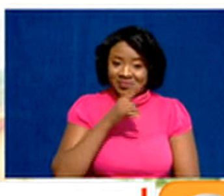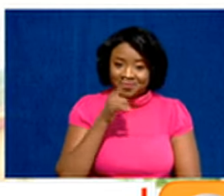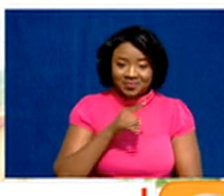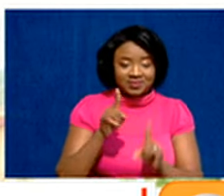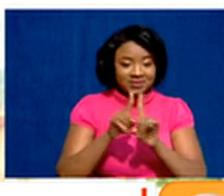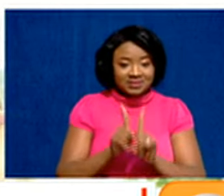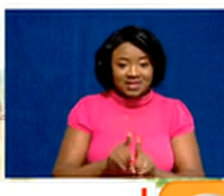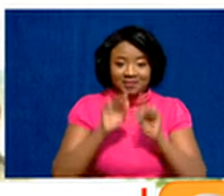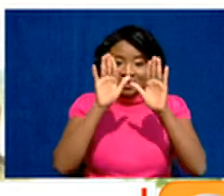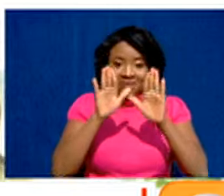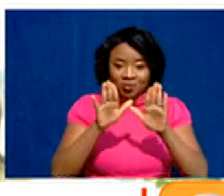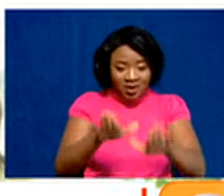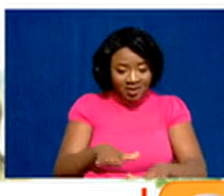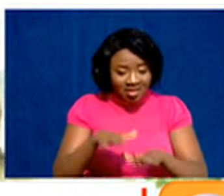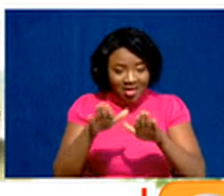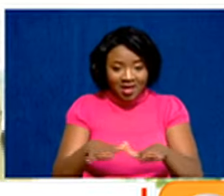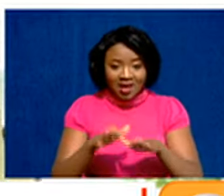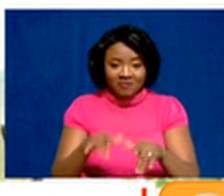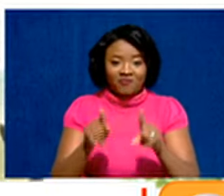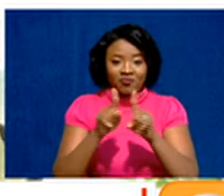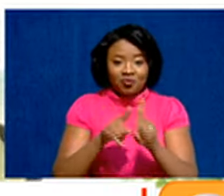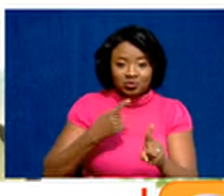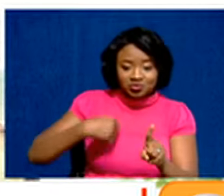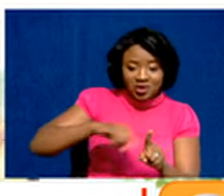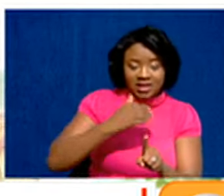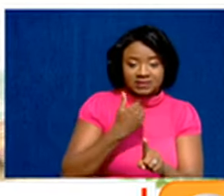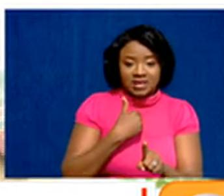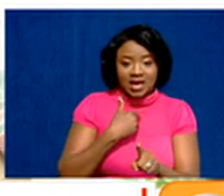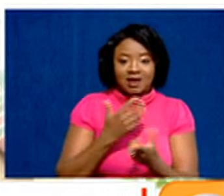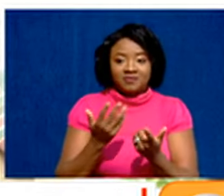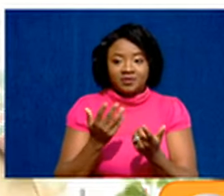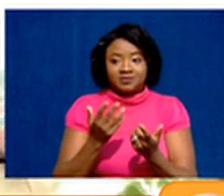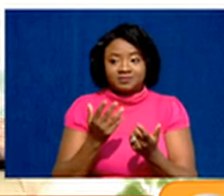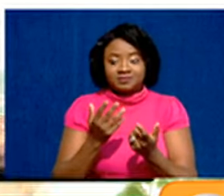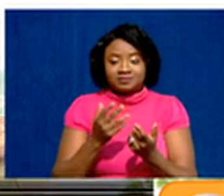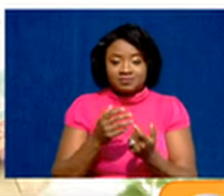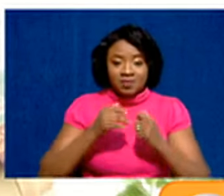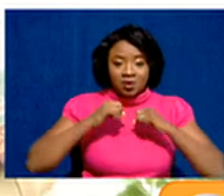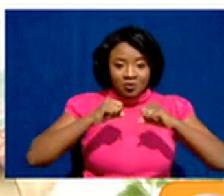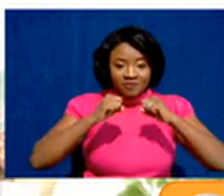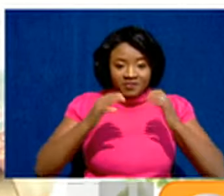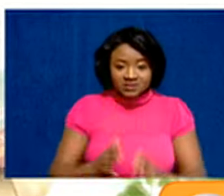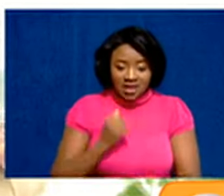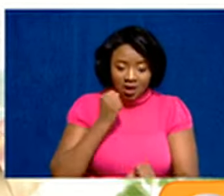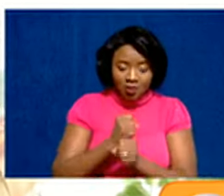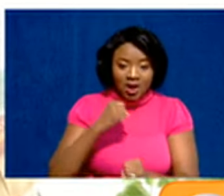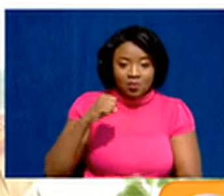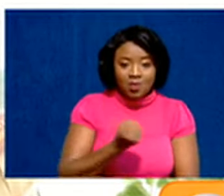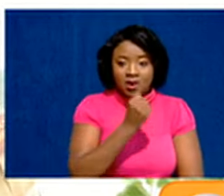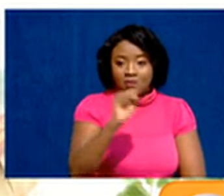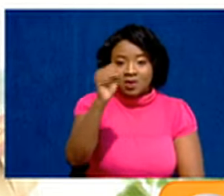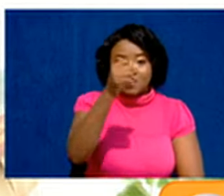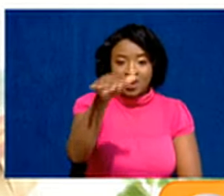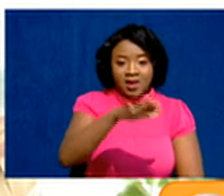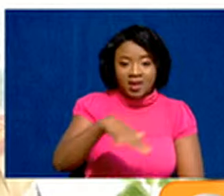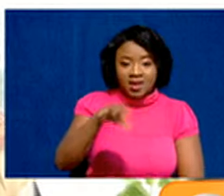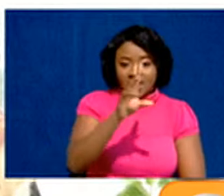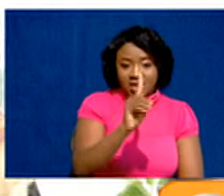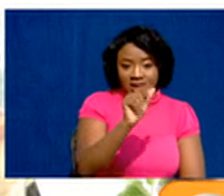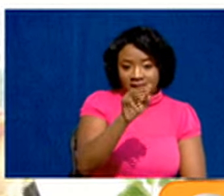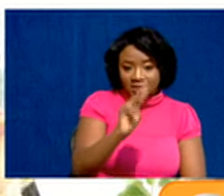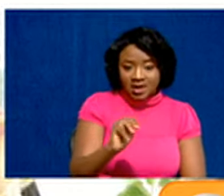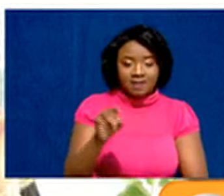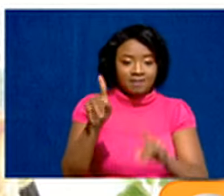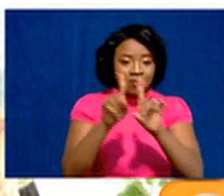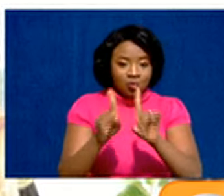tumewaeleza, na pia tuko na askari ambao wanafanya patrols area hii ya dam, pia wana